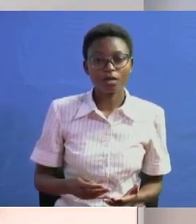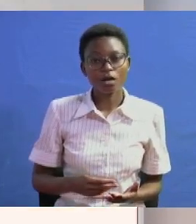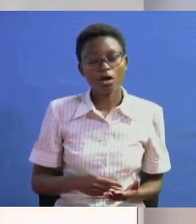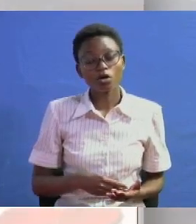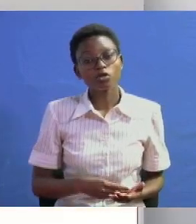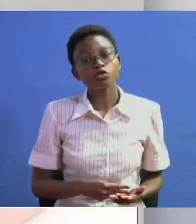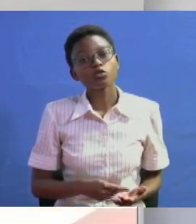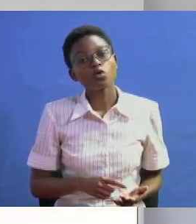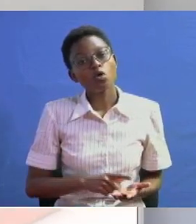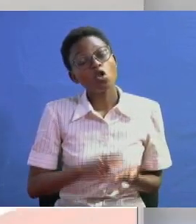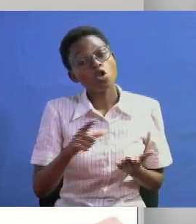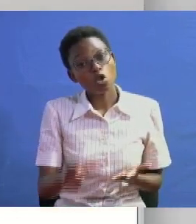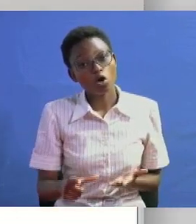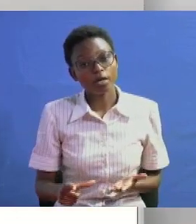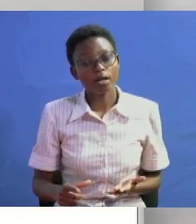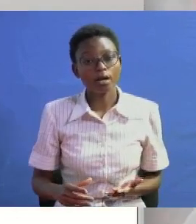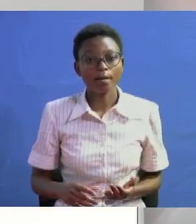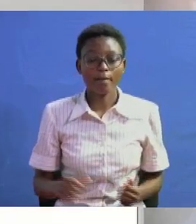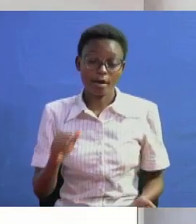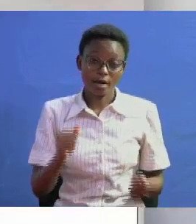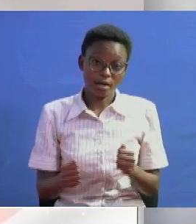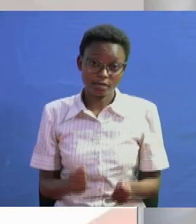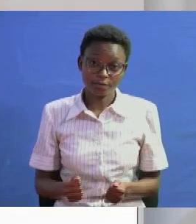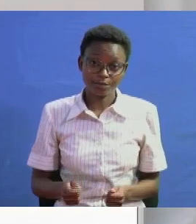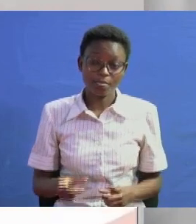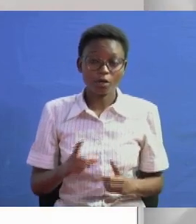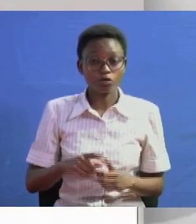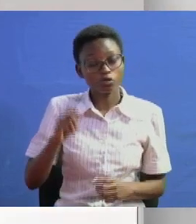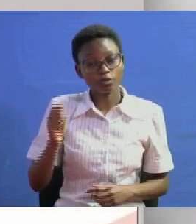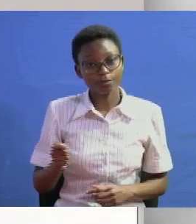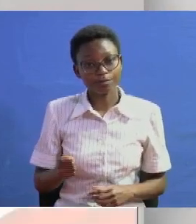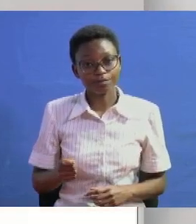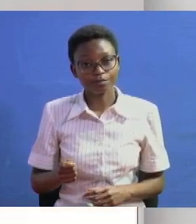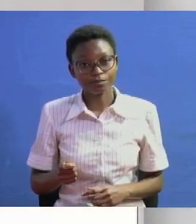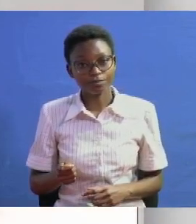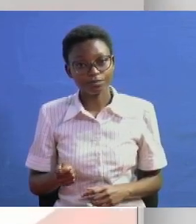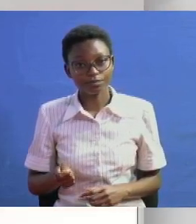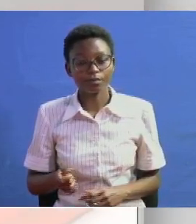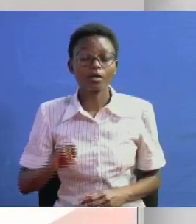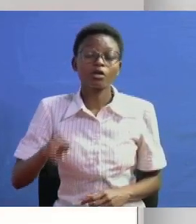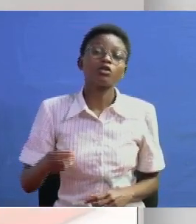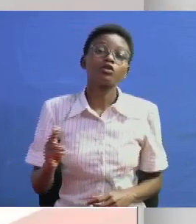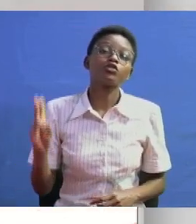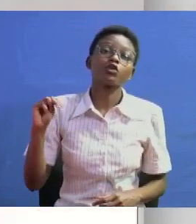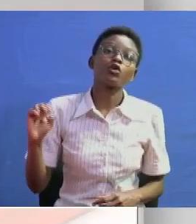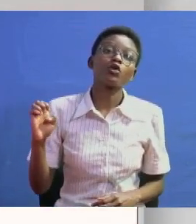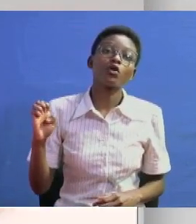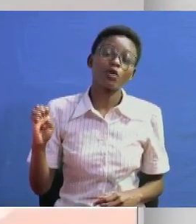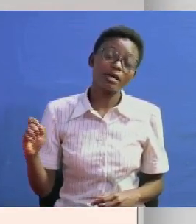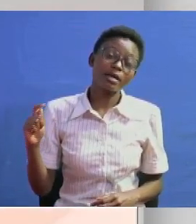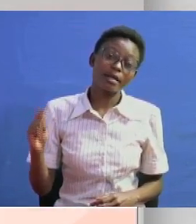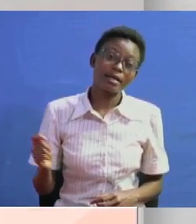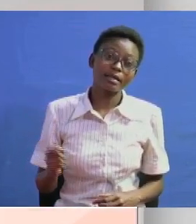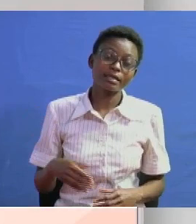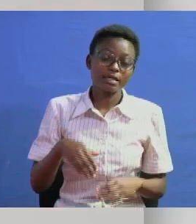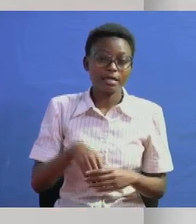uchukuzi wa mahakama. Kwingineko, Raila ameshikilia kuwa mbunge wa Suna Mashariki Junaid Mohamed bado yupo kwenye